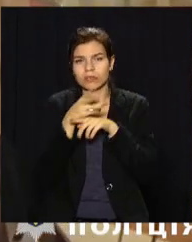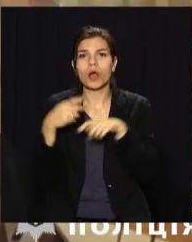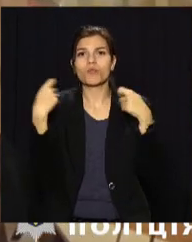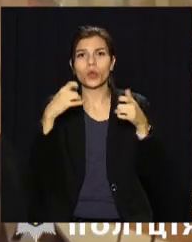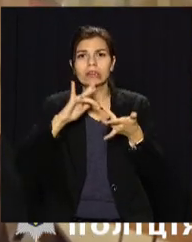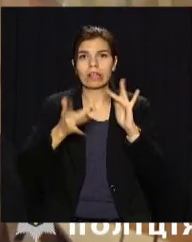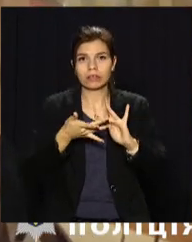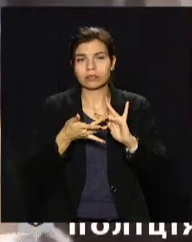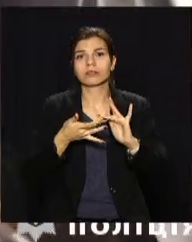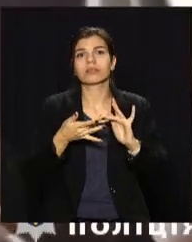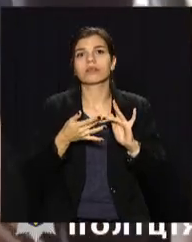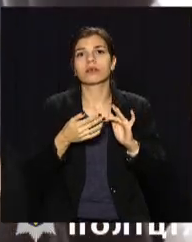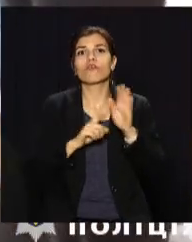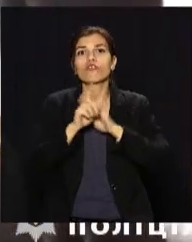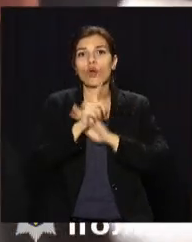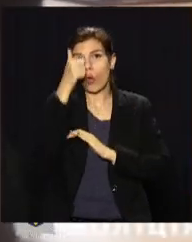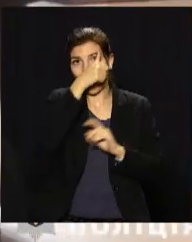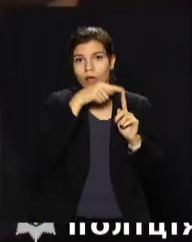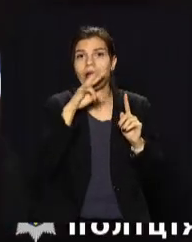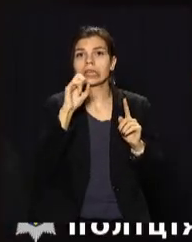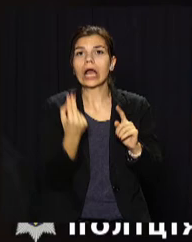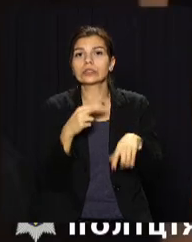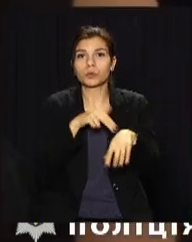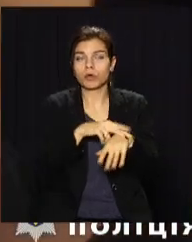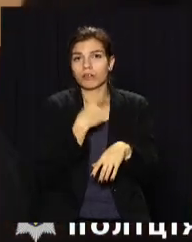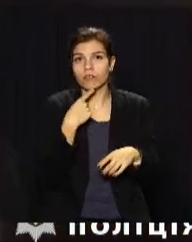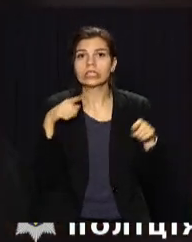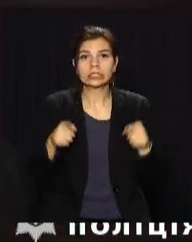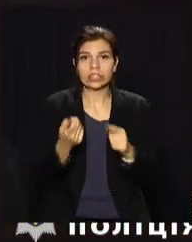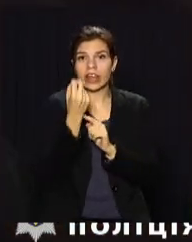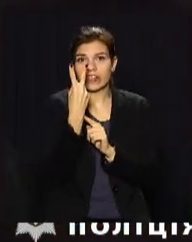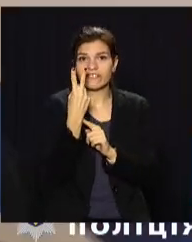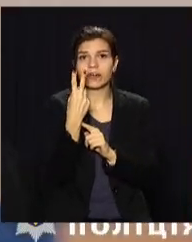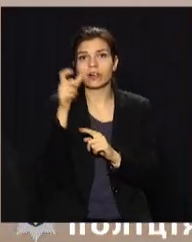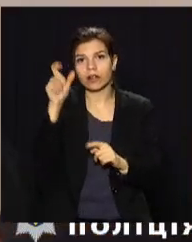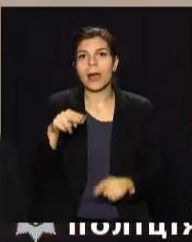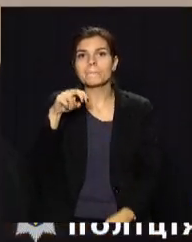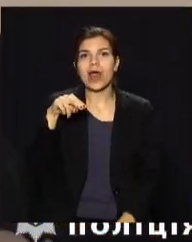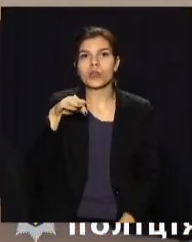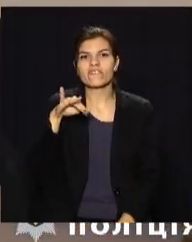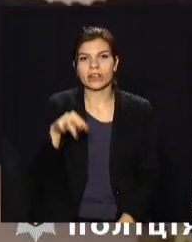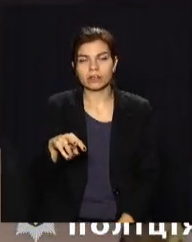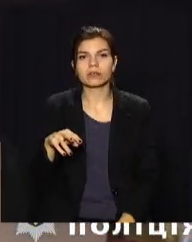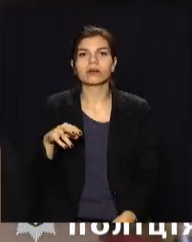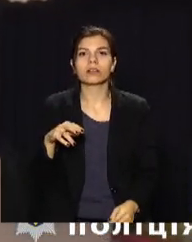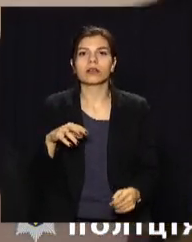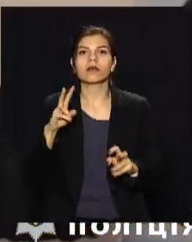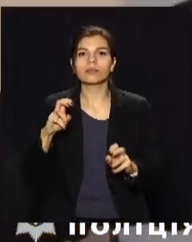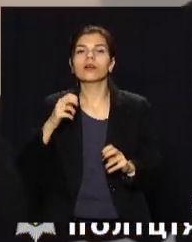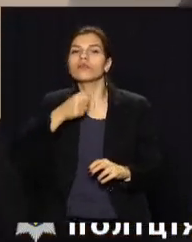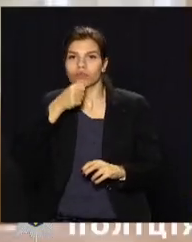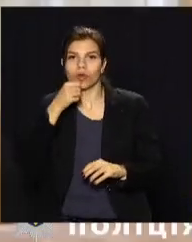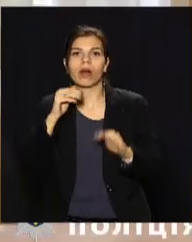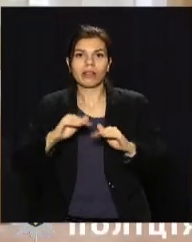їх в інтернеті. З початку року, кажуть у нас поліції, затримали 12 педофілів. Справи про вісьмох вже в